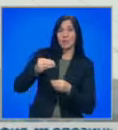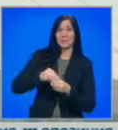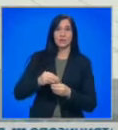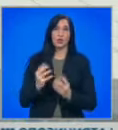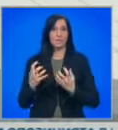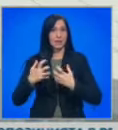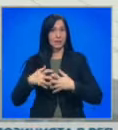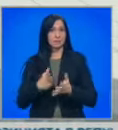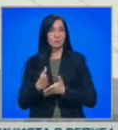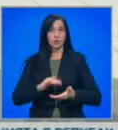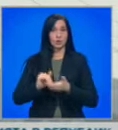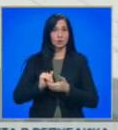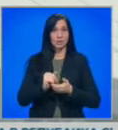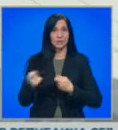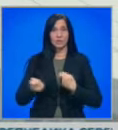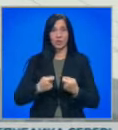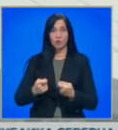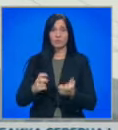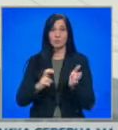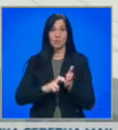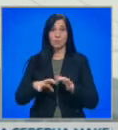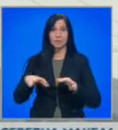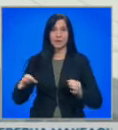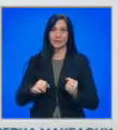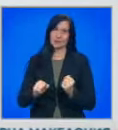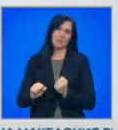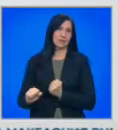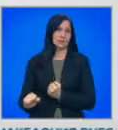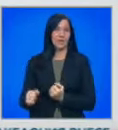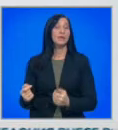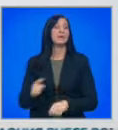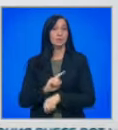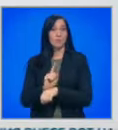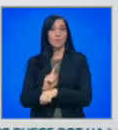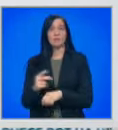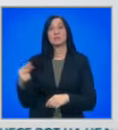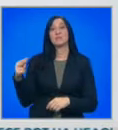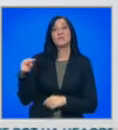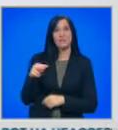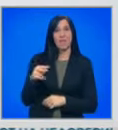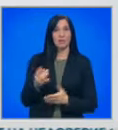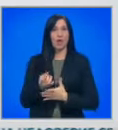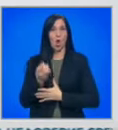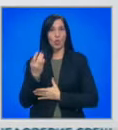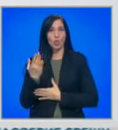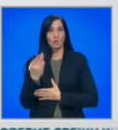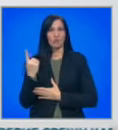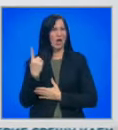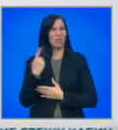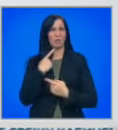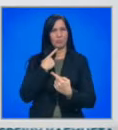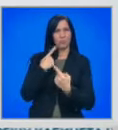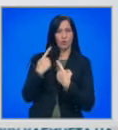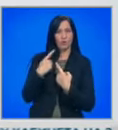механизъм. Според Асоциацията на търговците на ток, мерките са закъснели. Към момента сме свидетели отново на едни